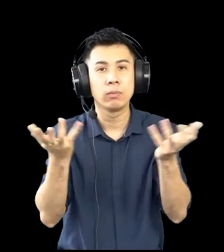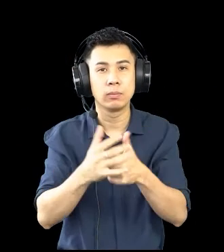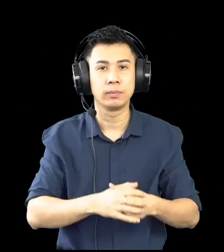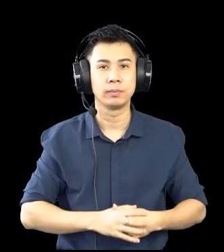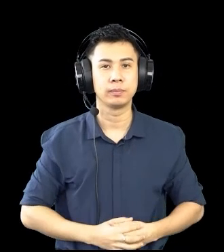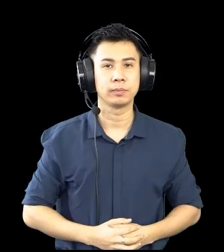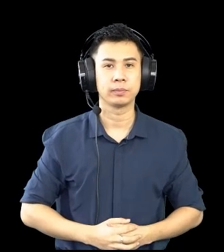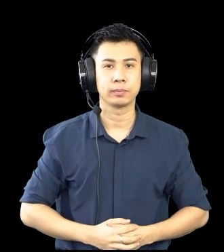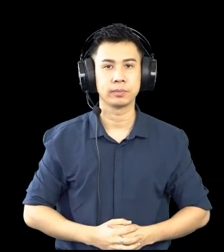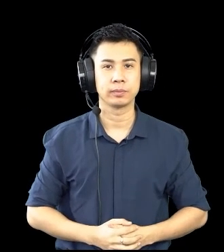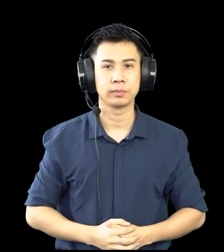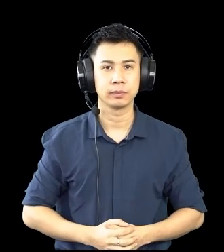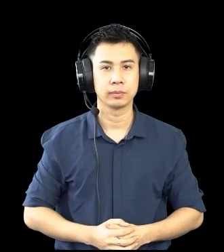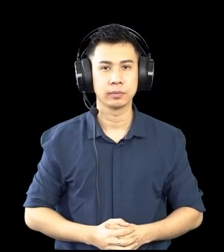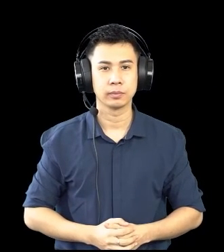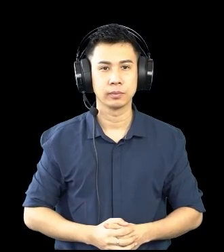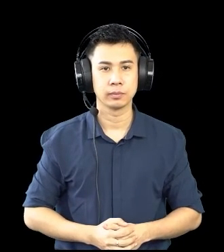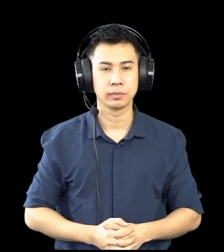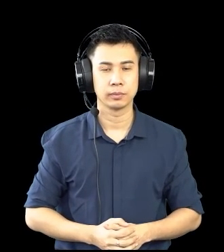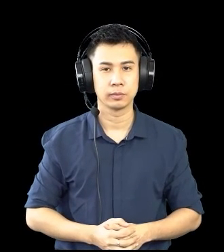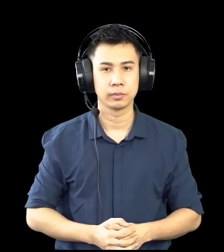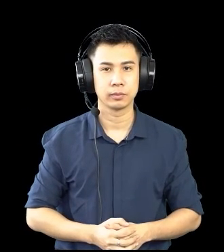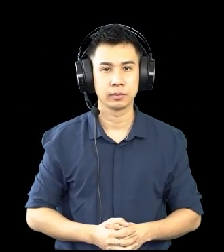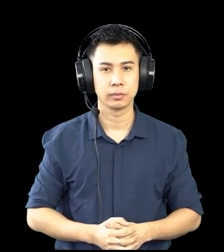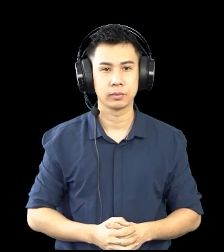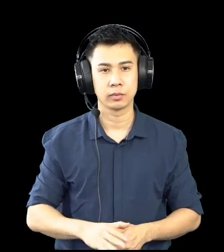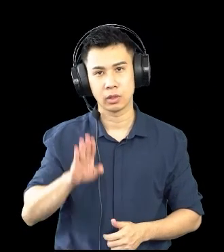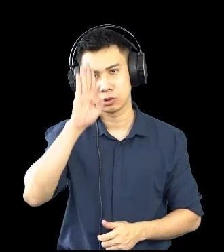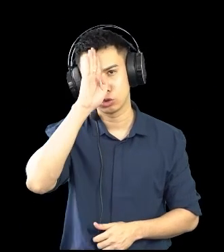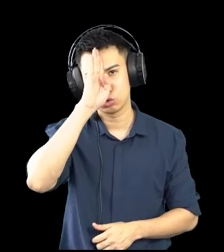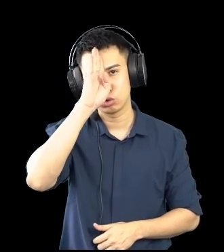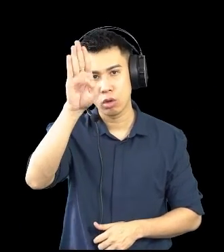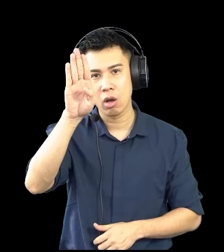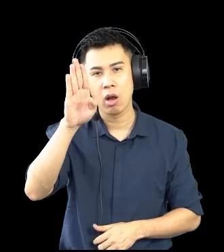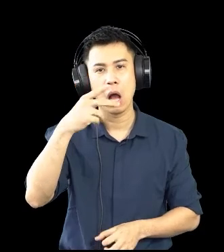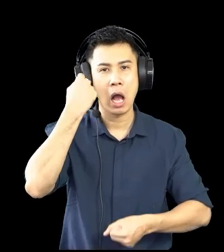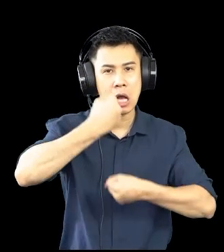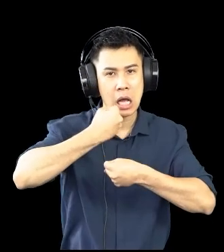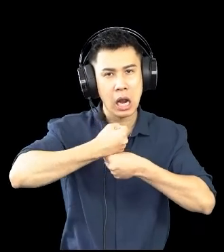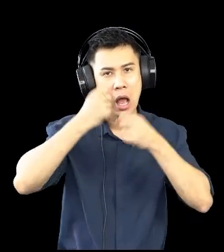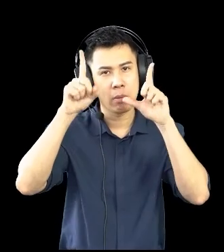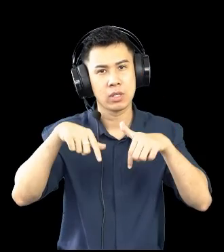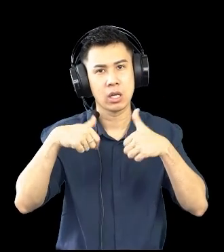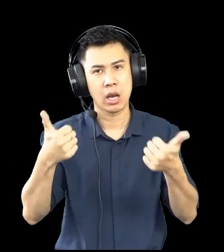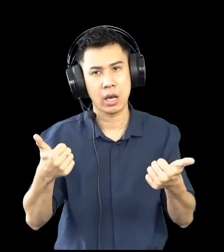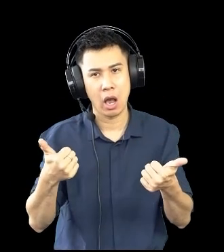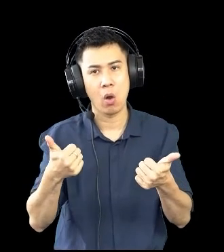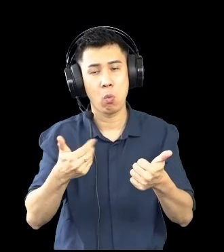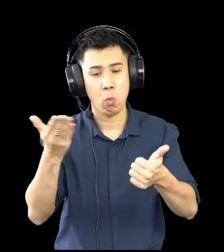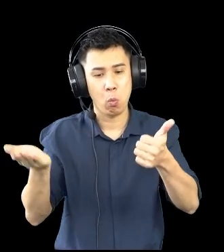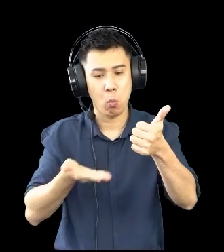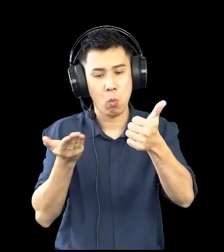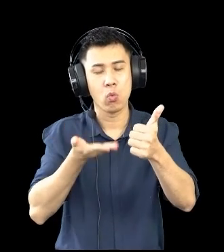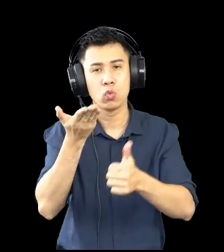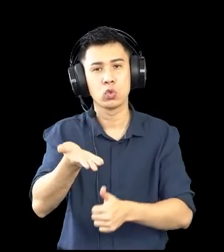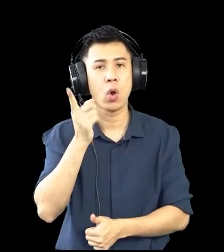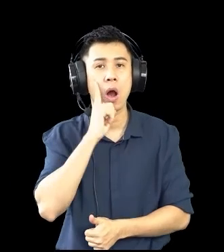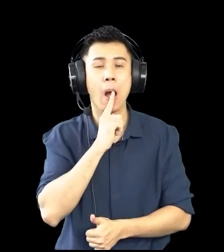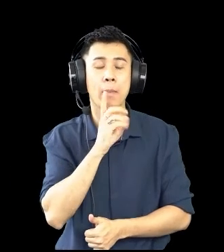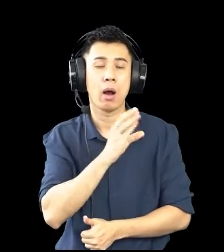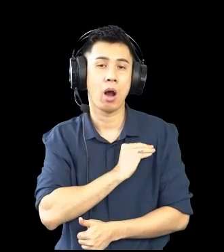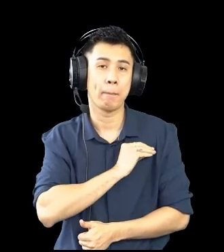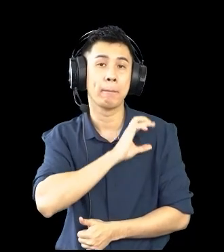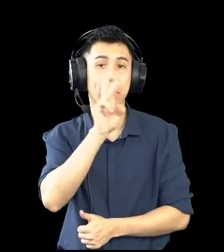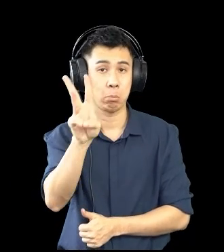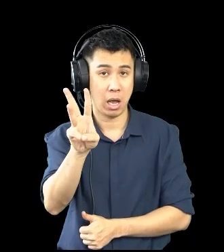với nhau, hòa nhập với nhau tốt hơn hay không? Dạ, trước hết về cái câu hỏi là làm cách nào để mình motivate những cái bạn học sinh khiếm thính, các bạn đi học cấp 3